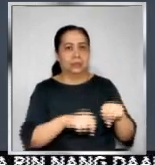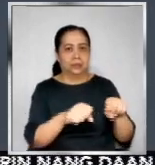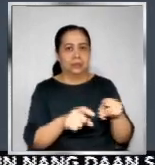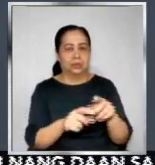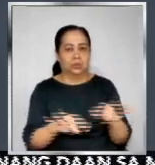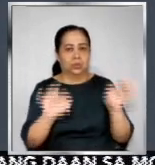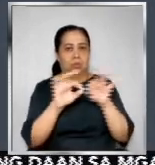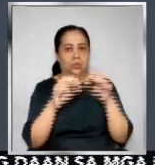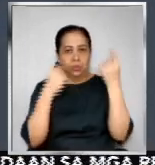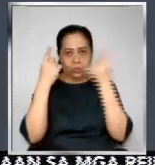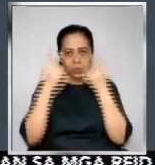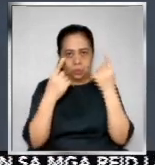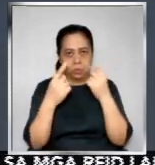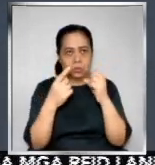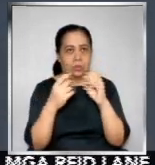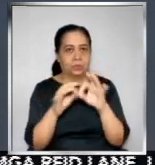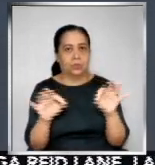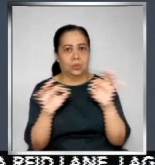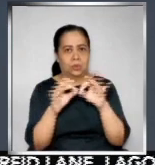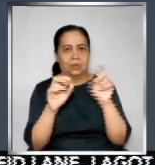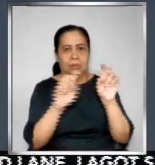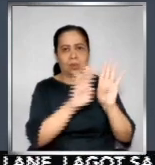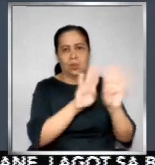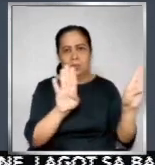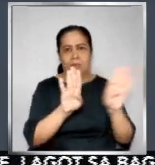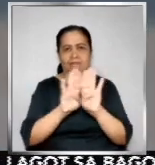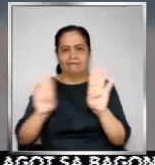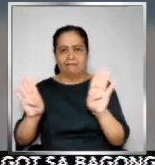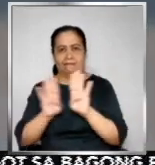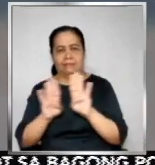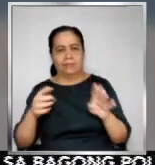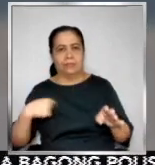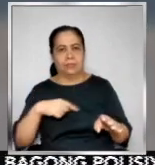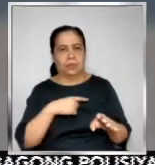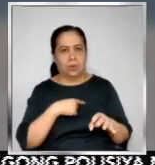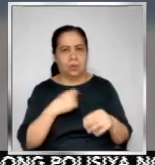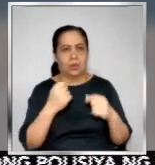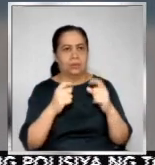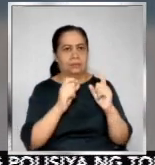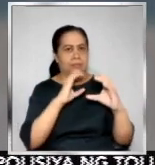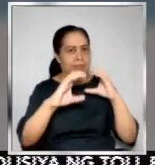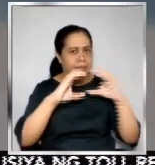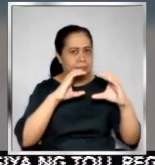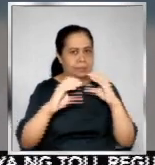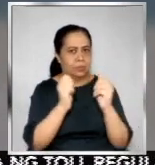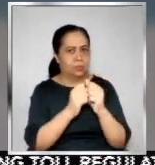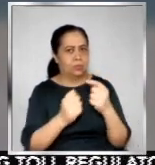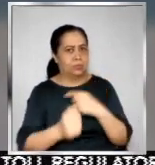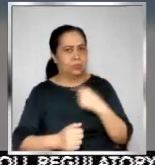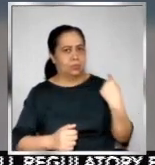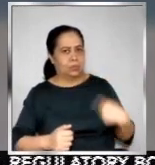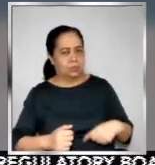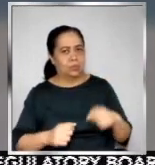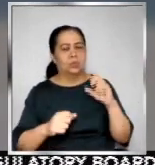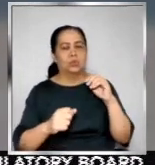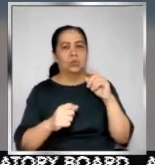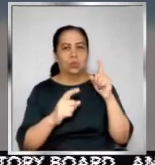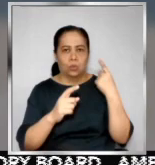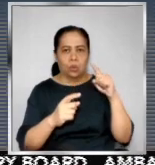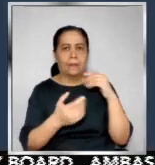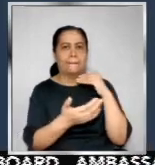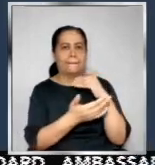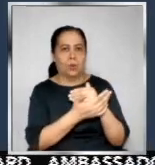na bukas lagi yung ating channels of communication with China para maiwasan yung ganyang klaseng